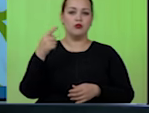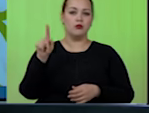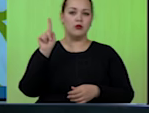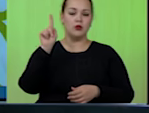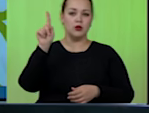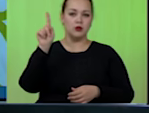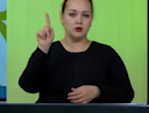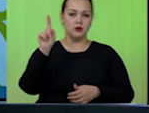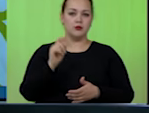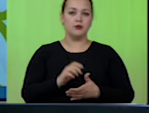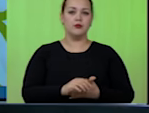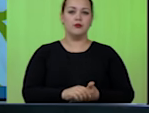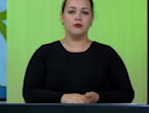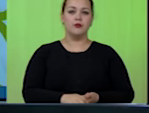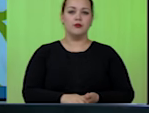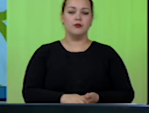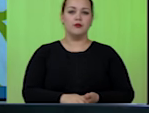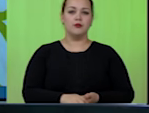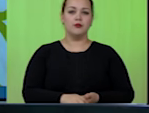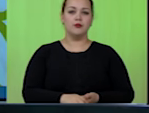541. Б.